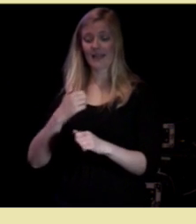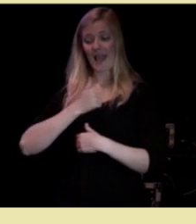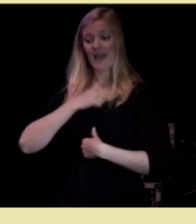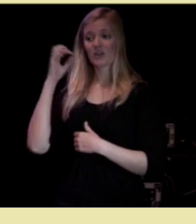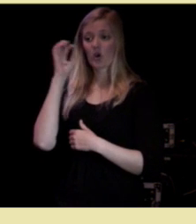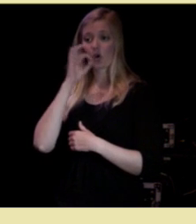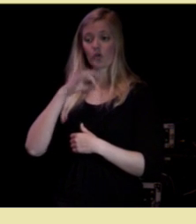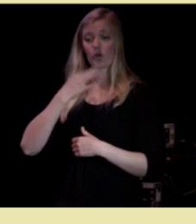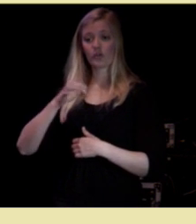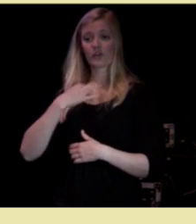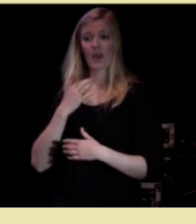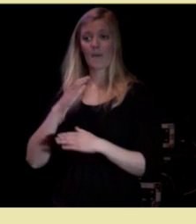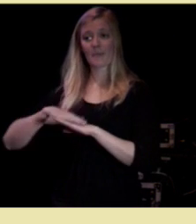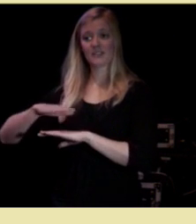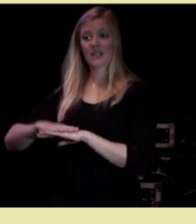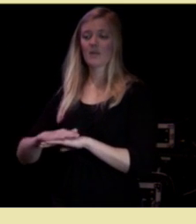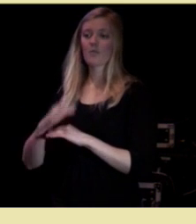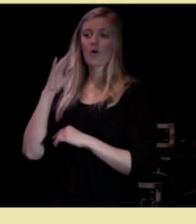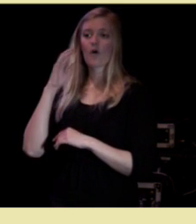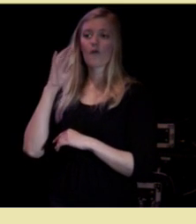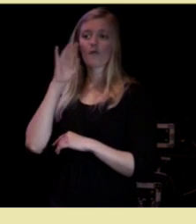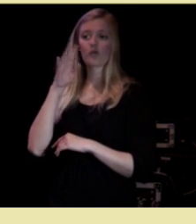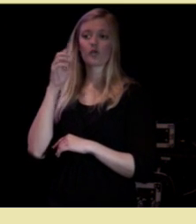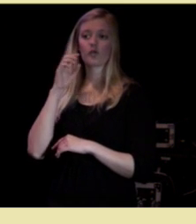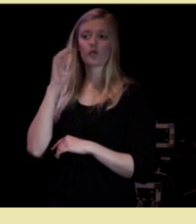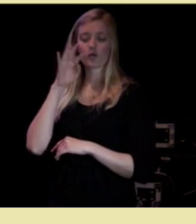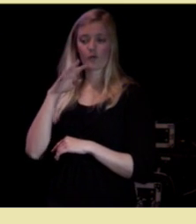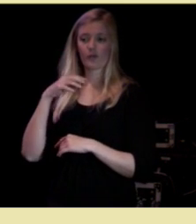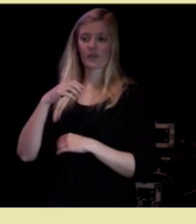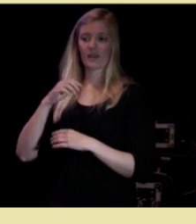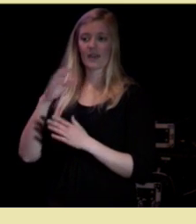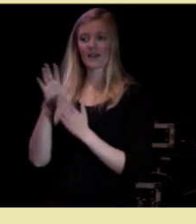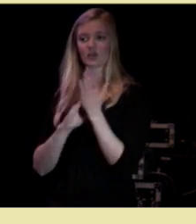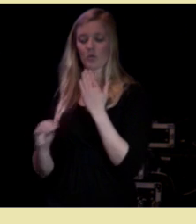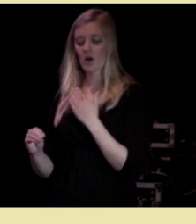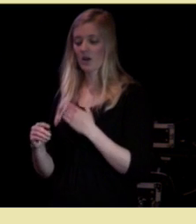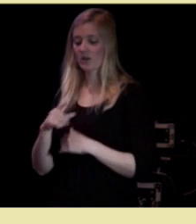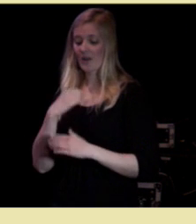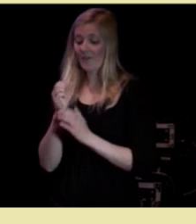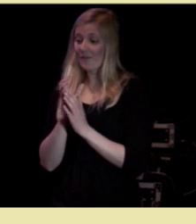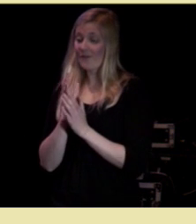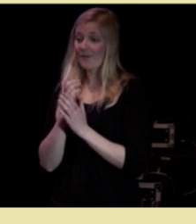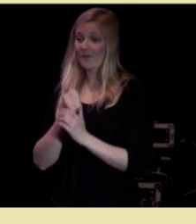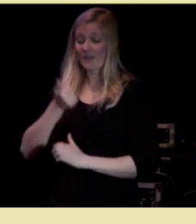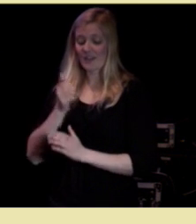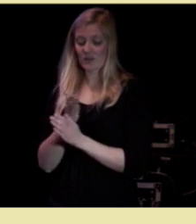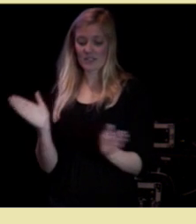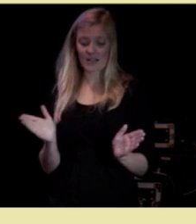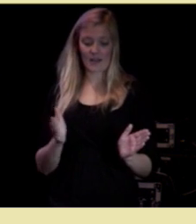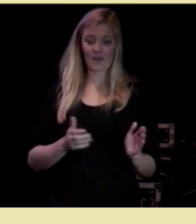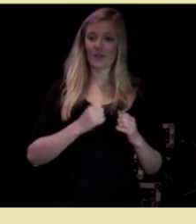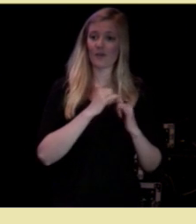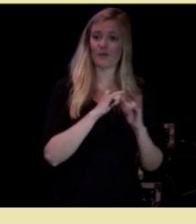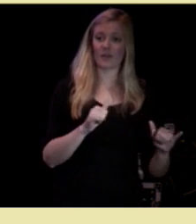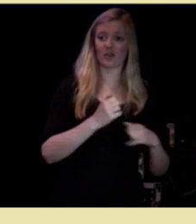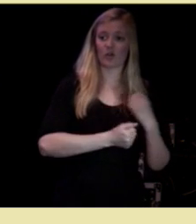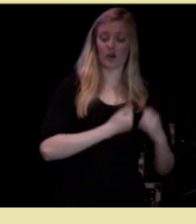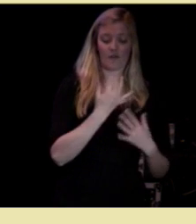på fornuftig resonemang. Det altså viktig å skille mellom på den ene siden frihet til å gjøre hva man